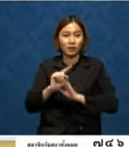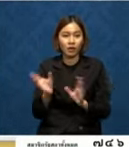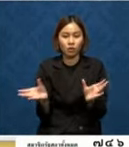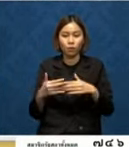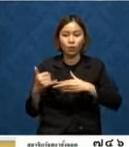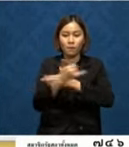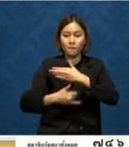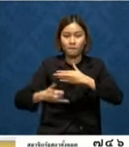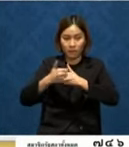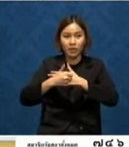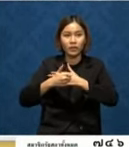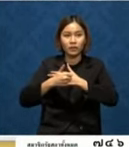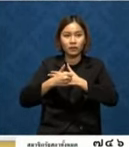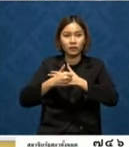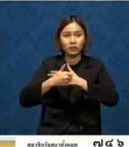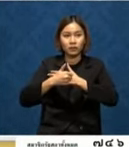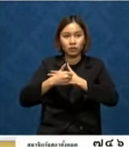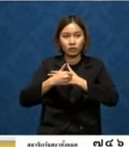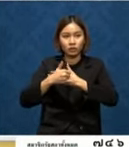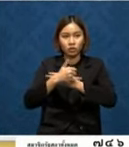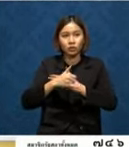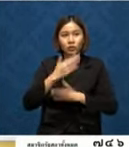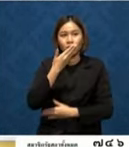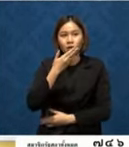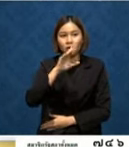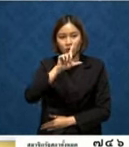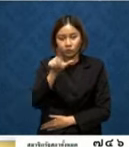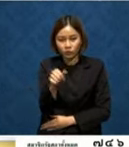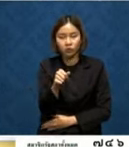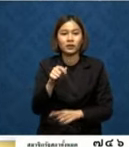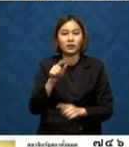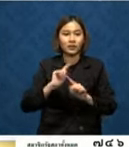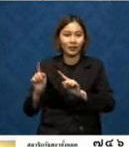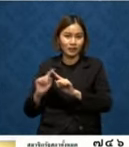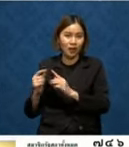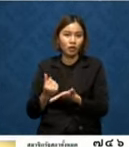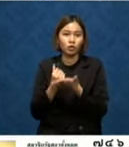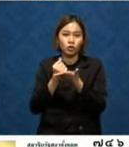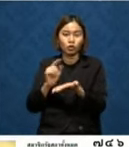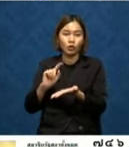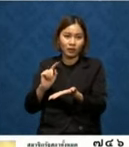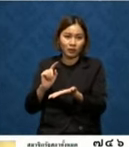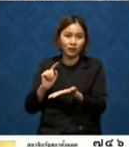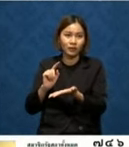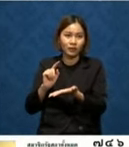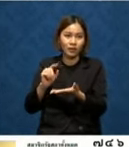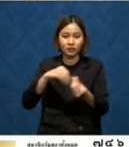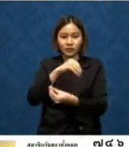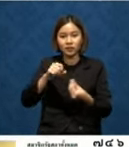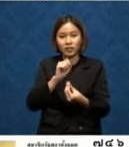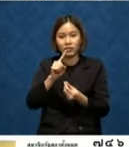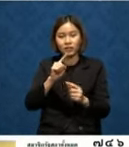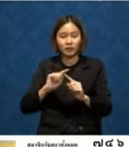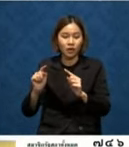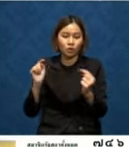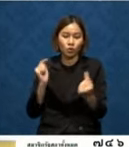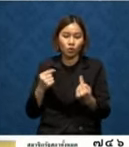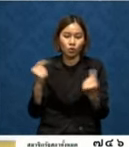ประเทศตะวันออกกลางกลุ่มแอฟริกาลาตินอเมริกาจะช่วยกระจายความเสี่ยงในสถานการณ์สงคราม